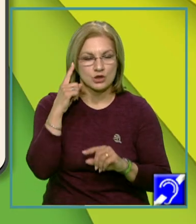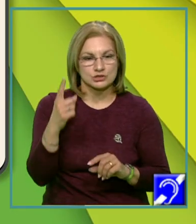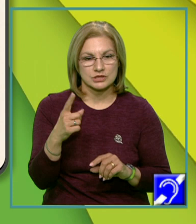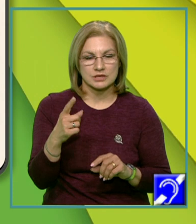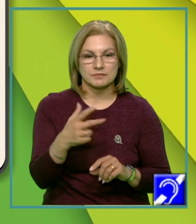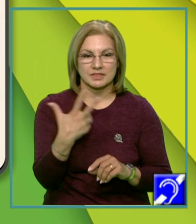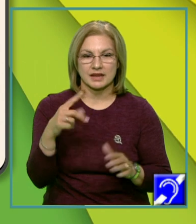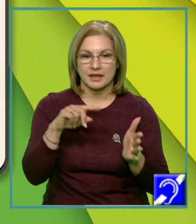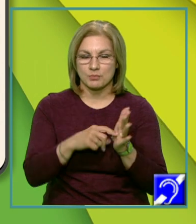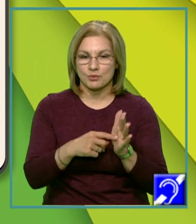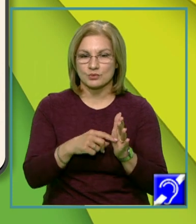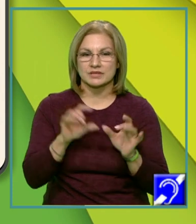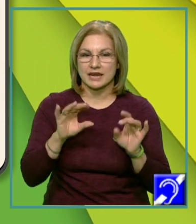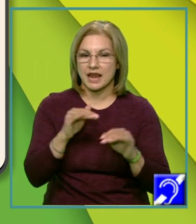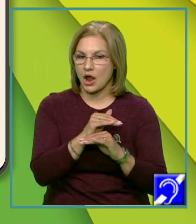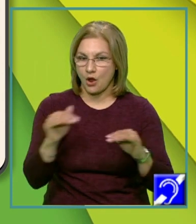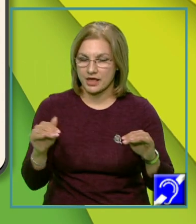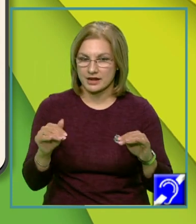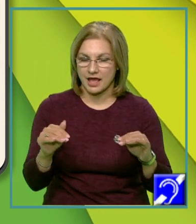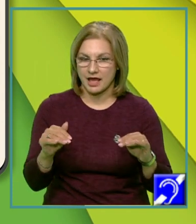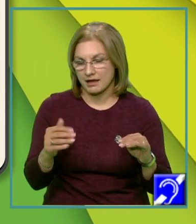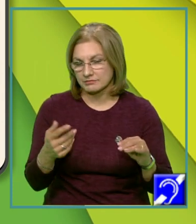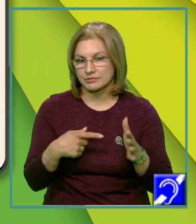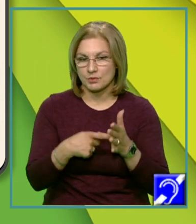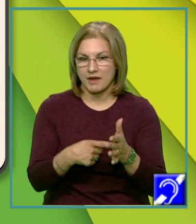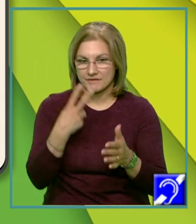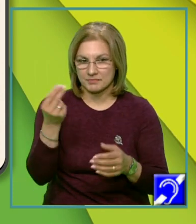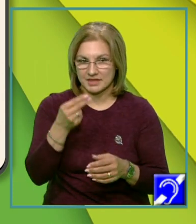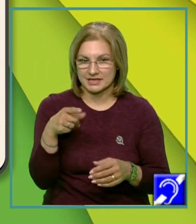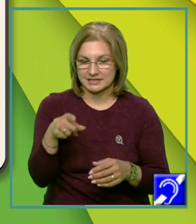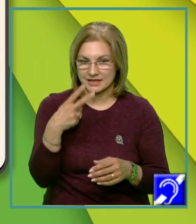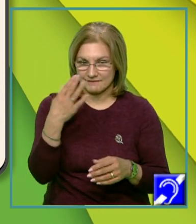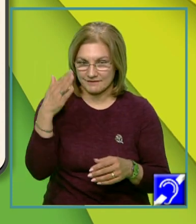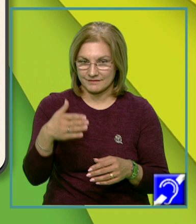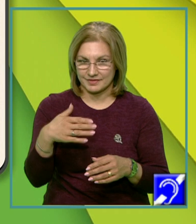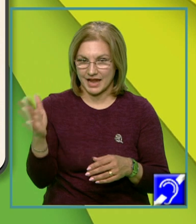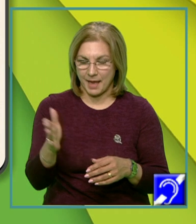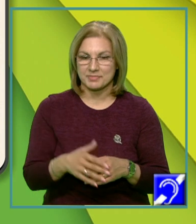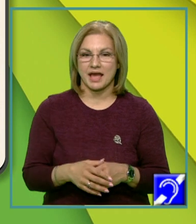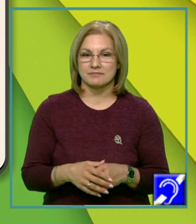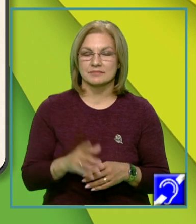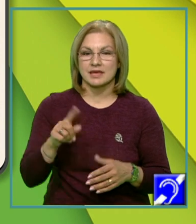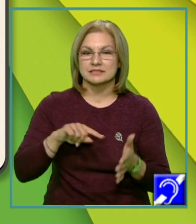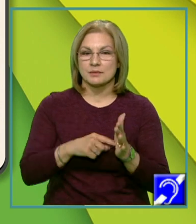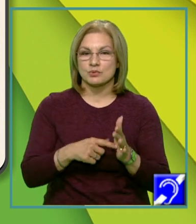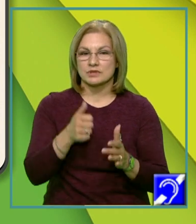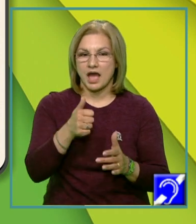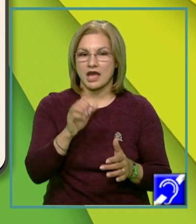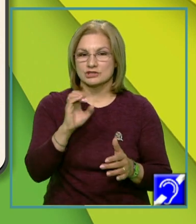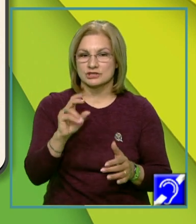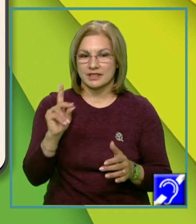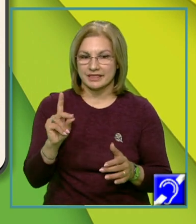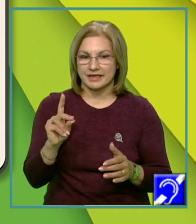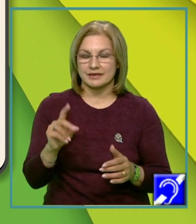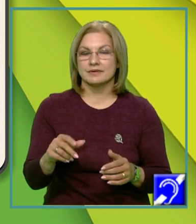trei puncte necoliniare cum avem în desenul din partea dreaptă punctele a c și